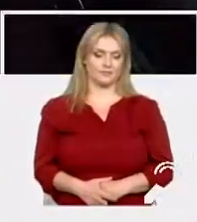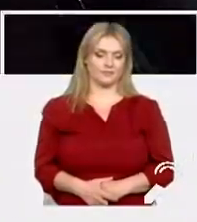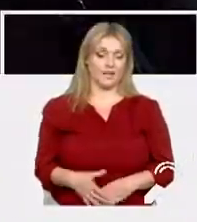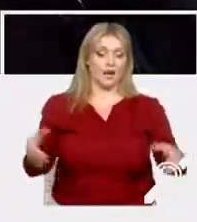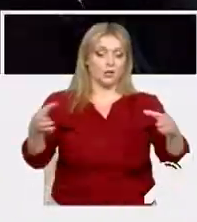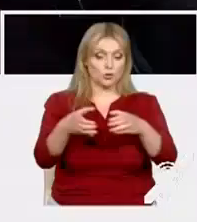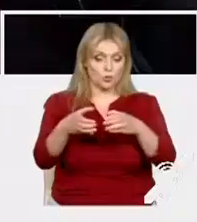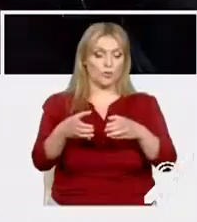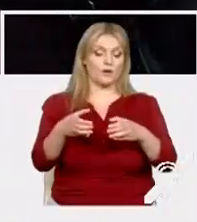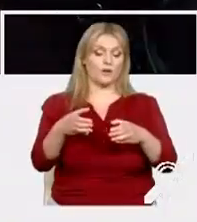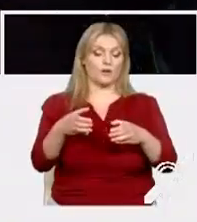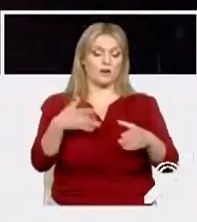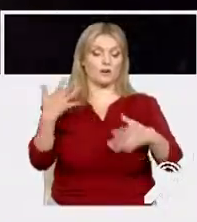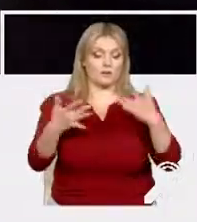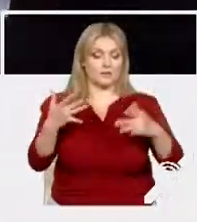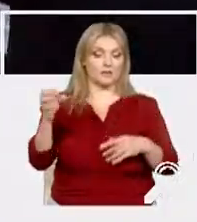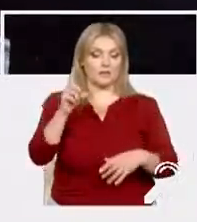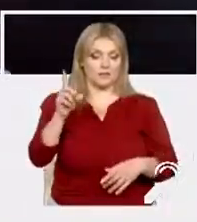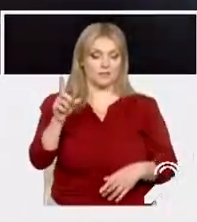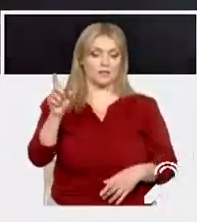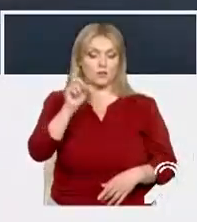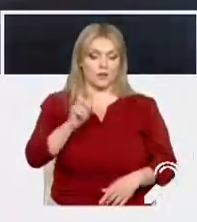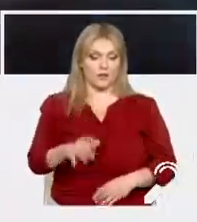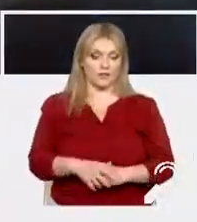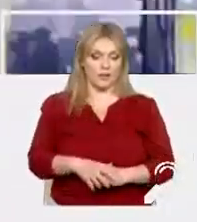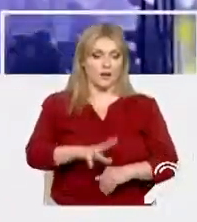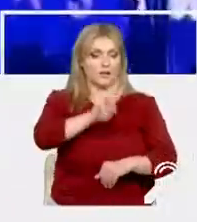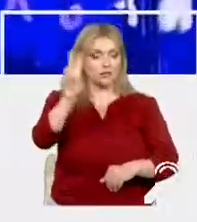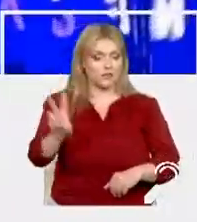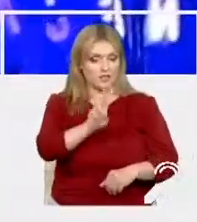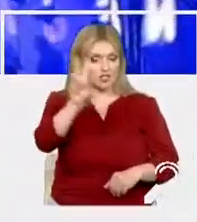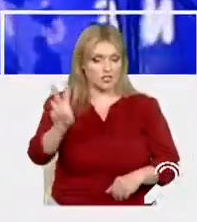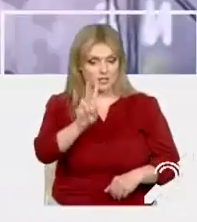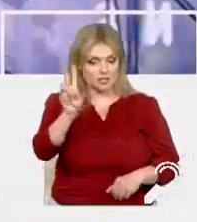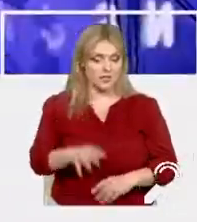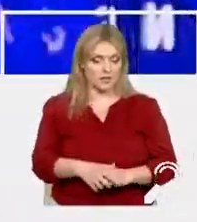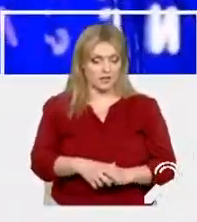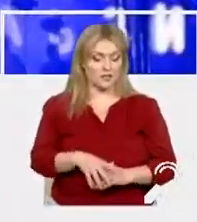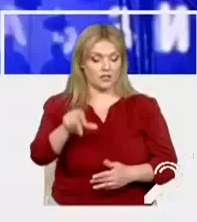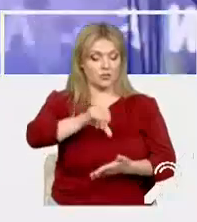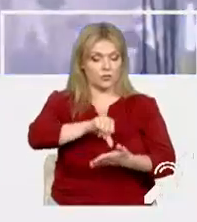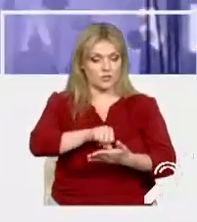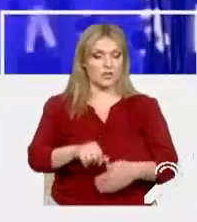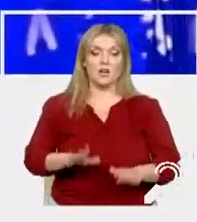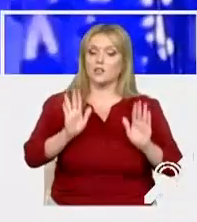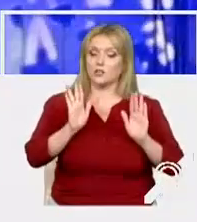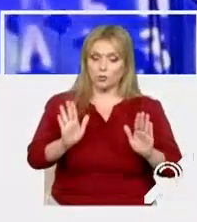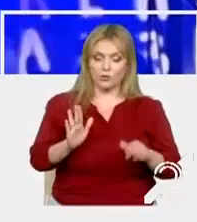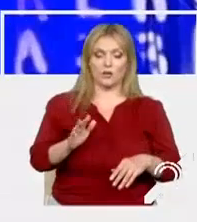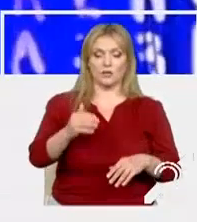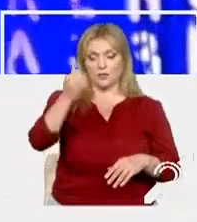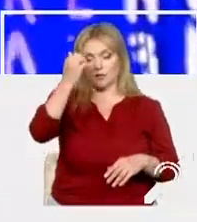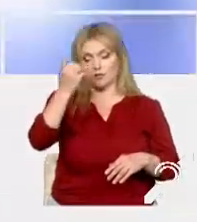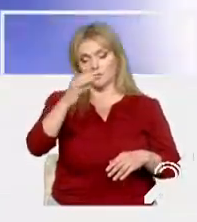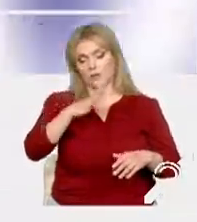Trupa ucraineană Ocean Else a încins atmosfera timp de aproape 2 ore, nu doar prin melodiile lor, ci și prin mesaje despre unitate